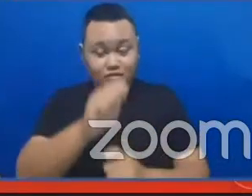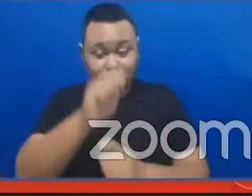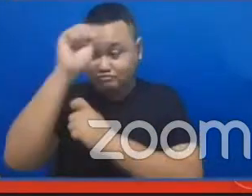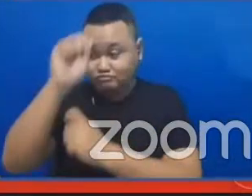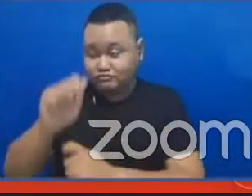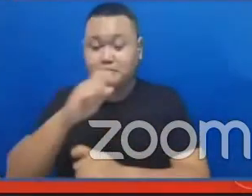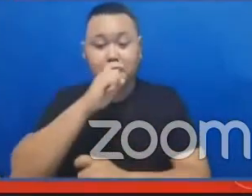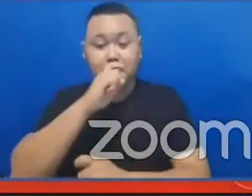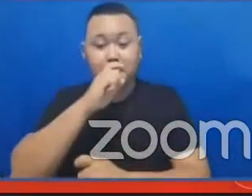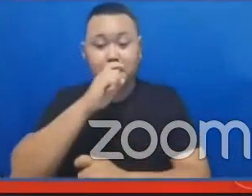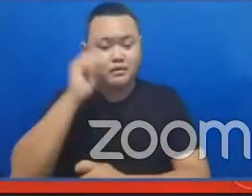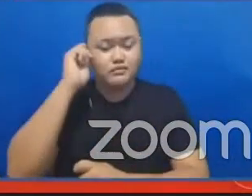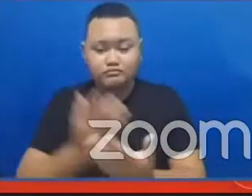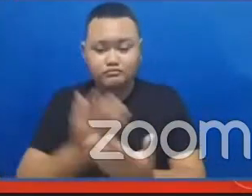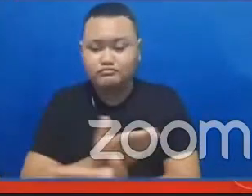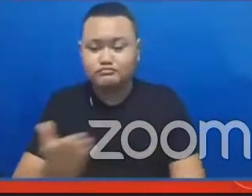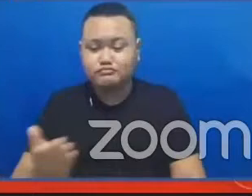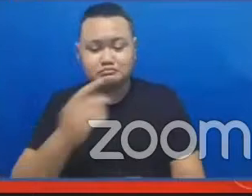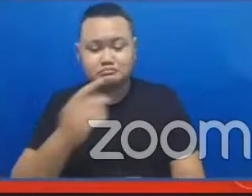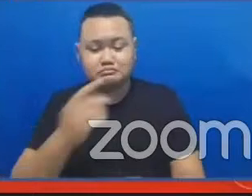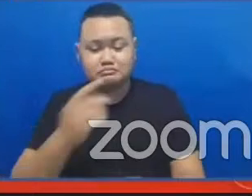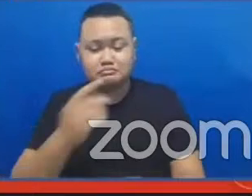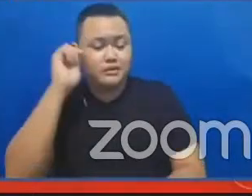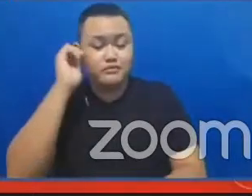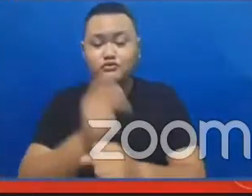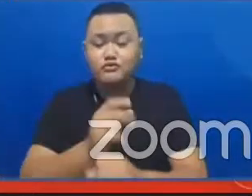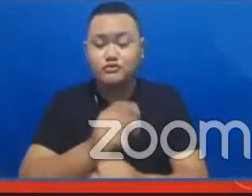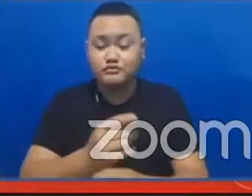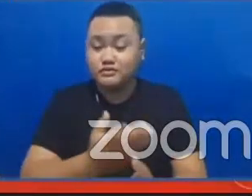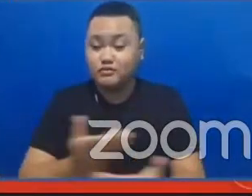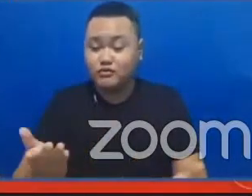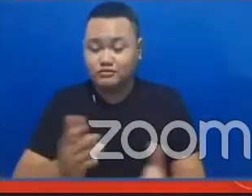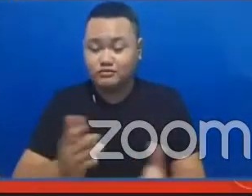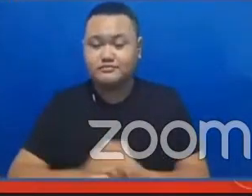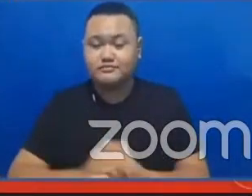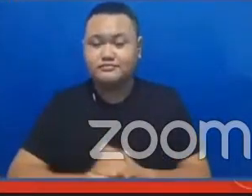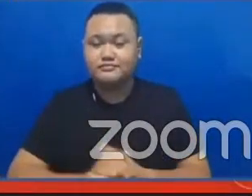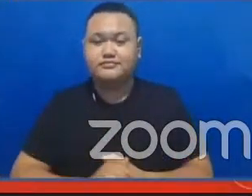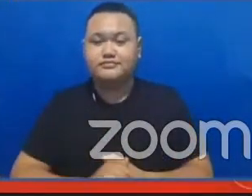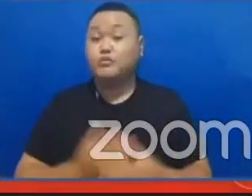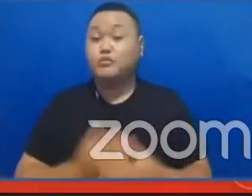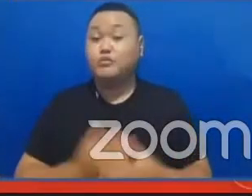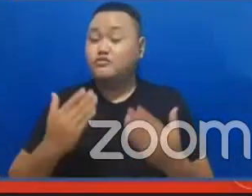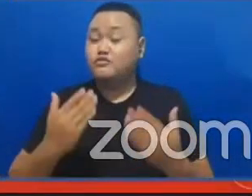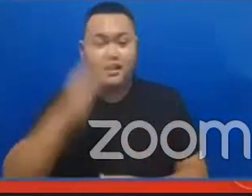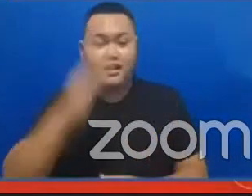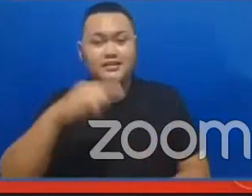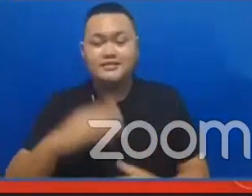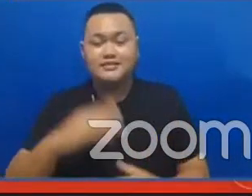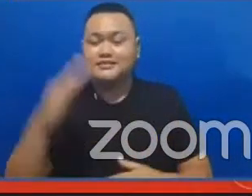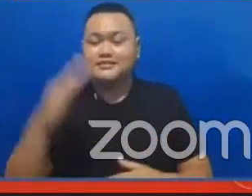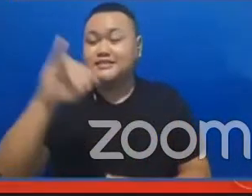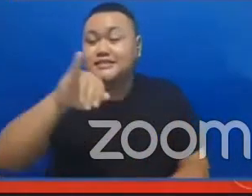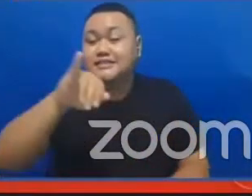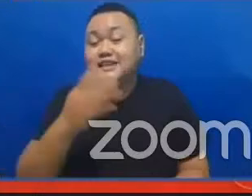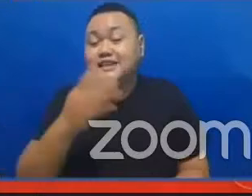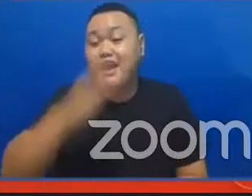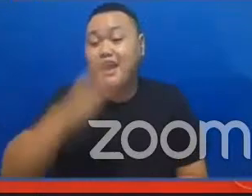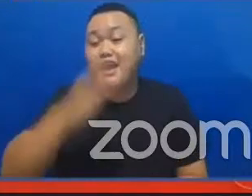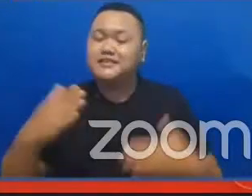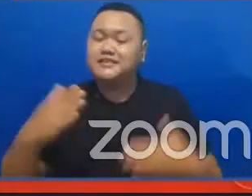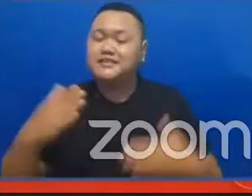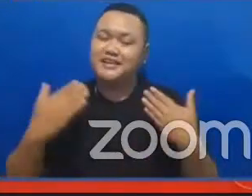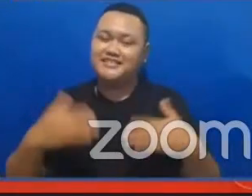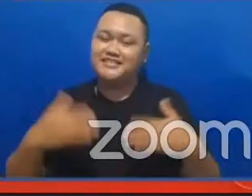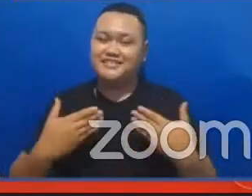Guru, semoga hari ini merupakan hari yang bahagia buat kita. Dan semoga yang paling utama